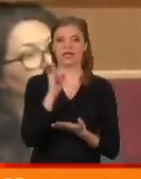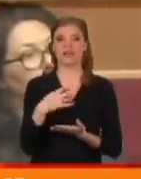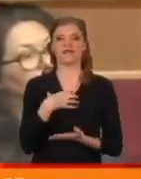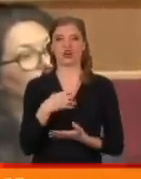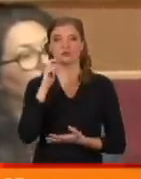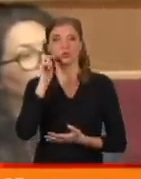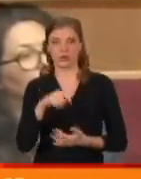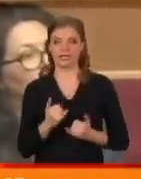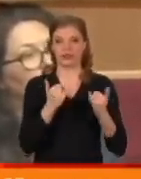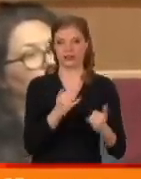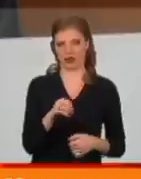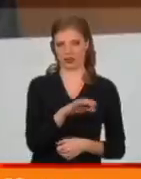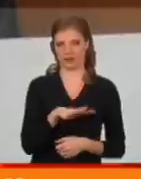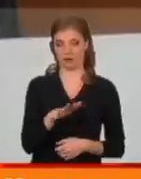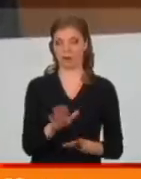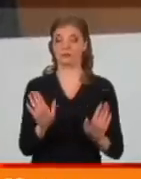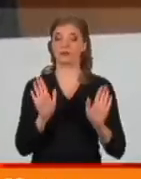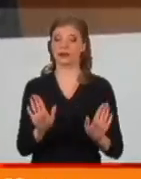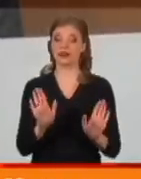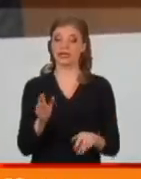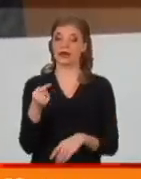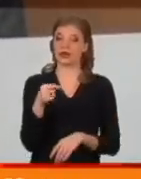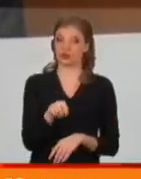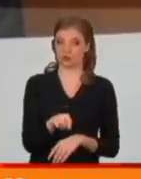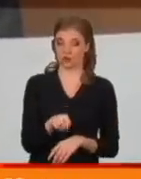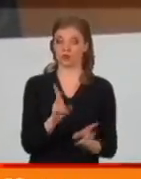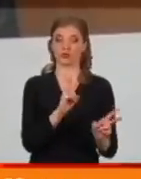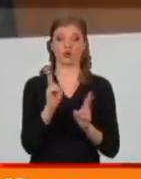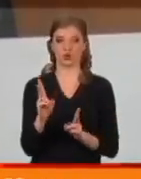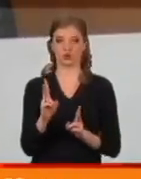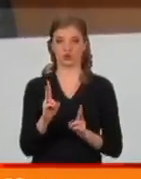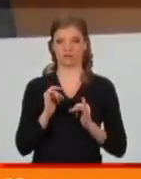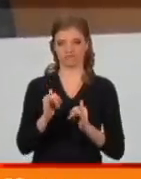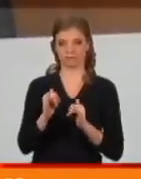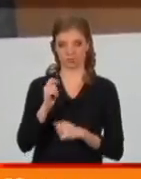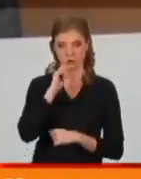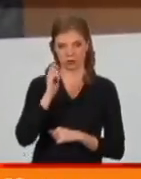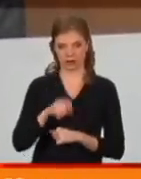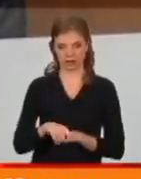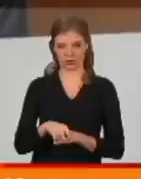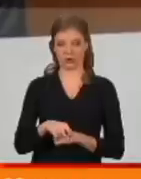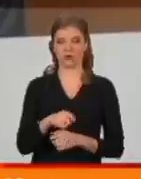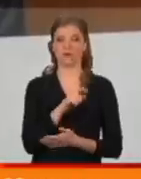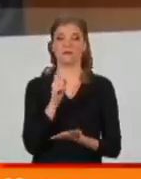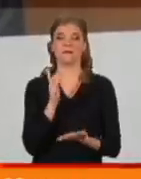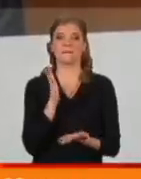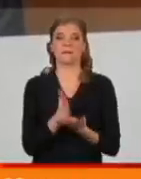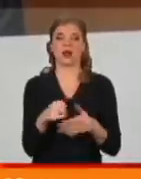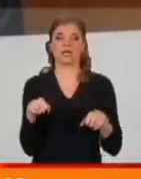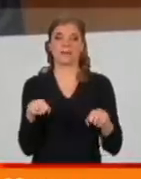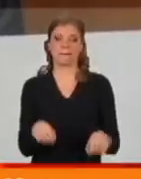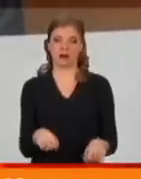України для Європи. Тільки той, хто солідарний з Україною, має